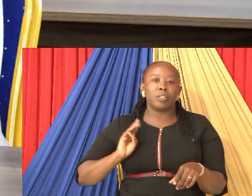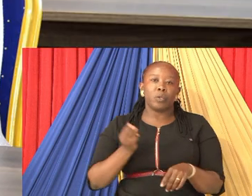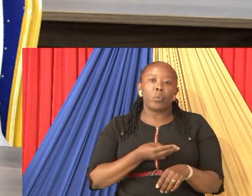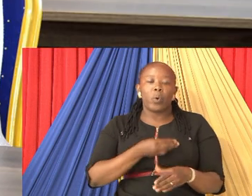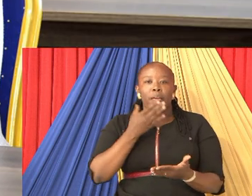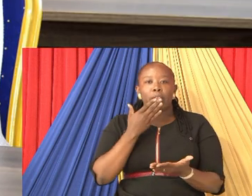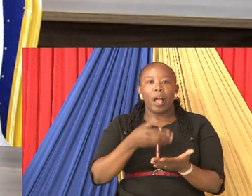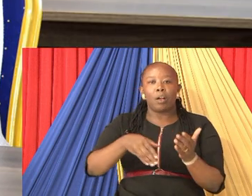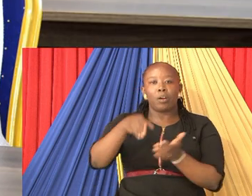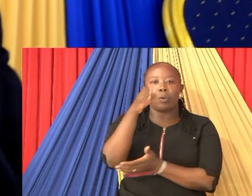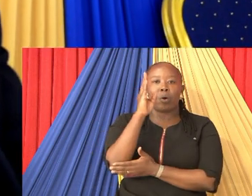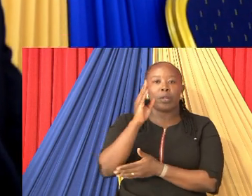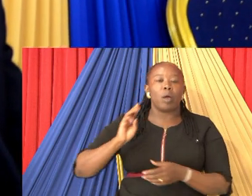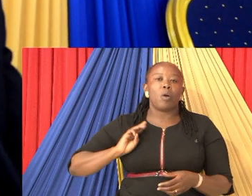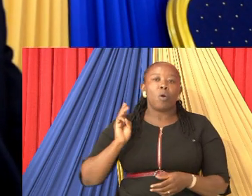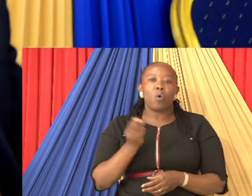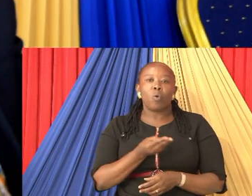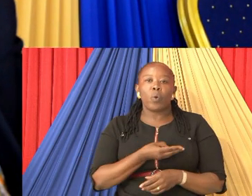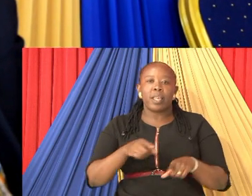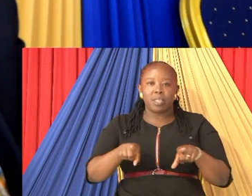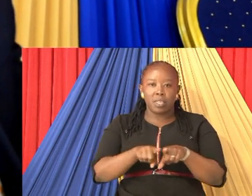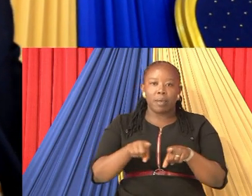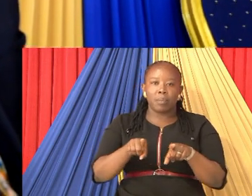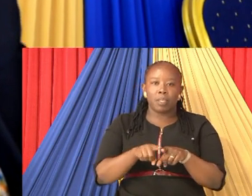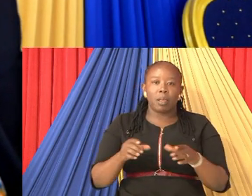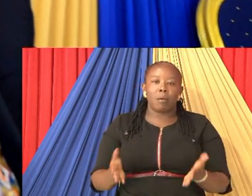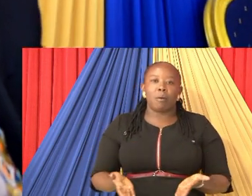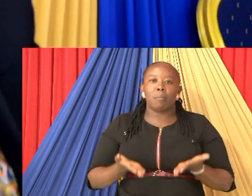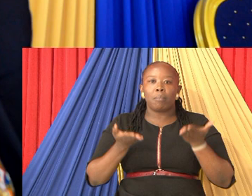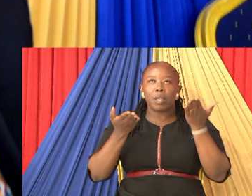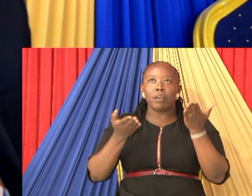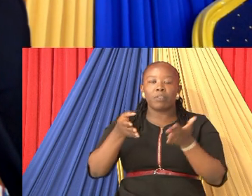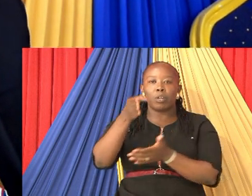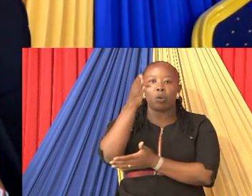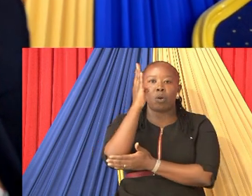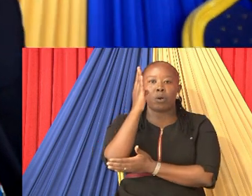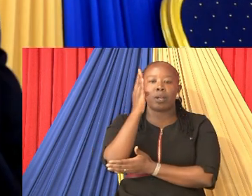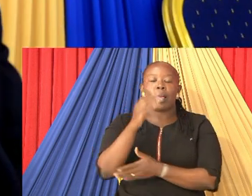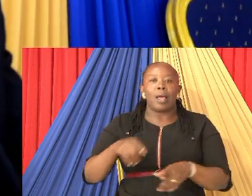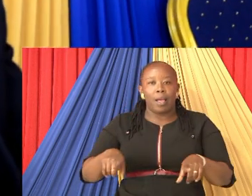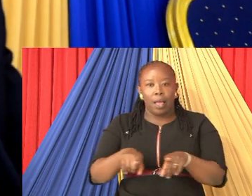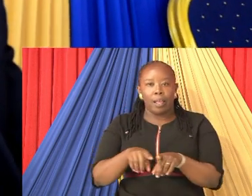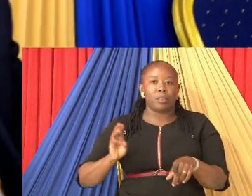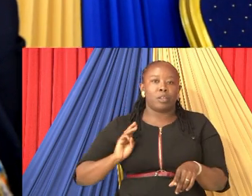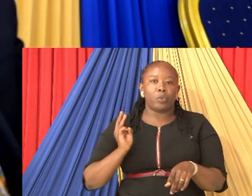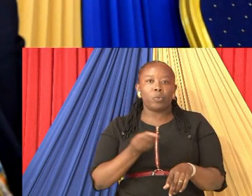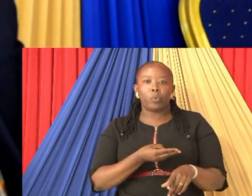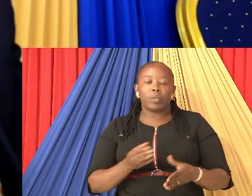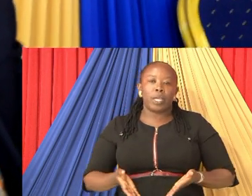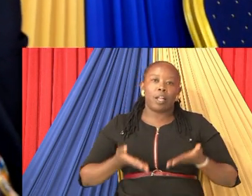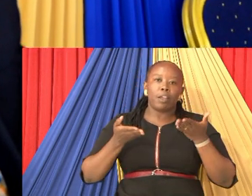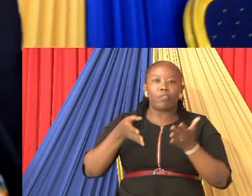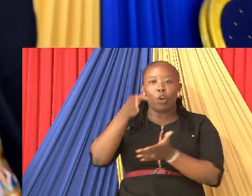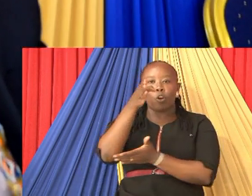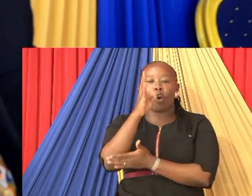tunapomshukuru Mungu tunamuinua. Na tunapomuinua Mungu basi nasi tunainuliwa. When you magnify